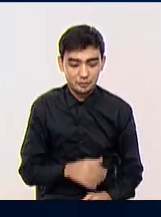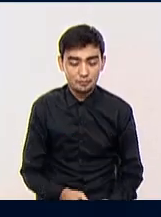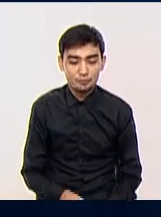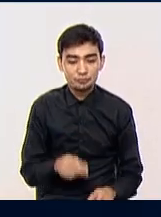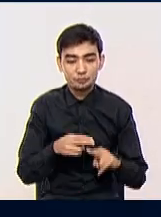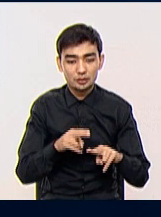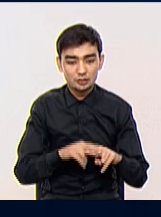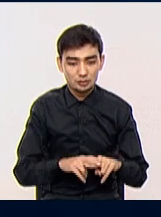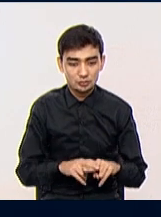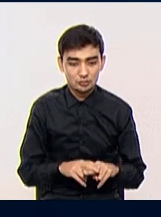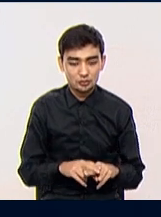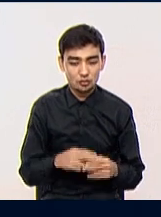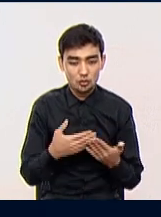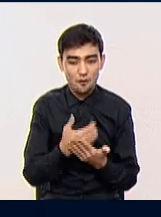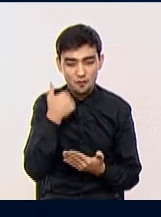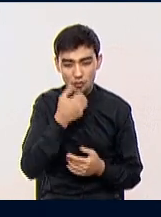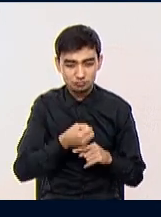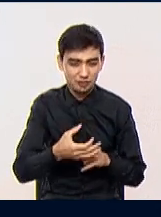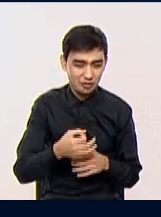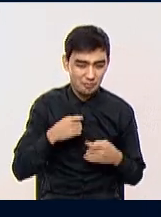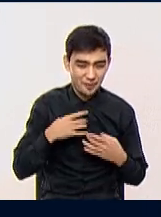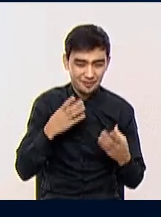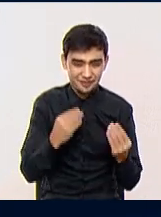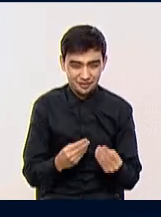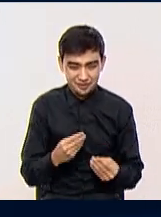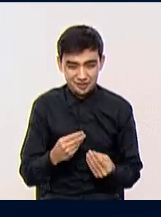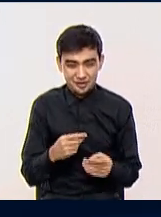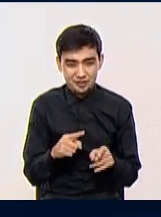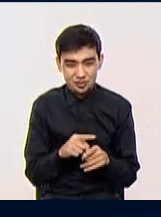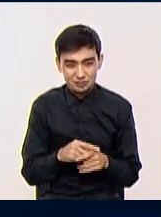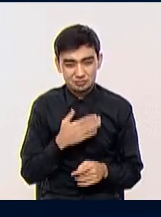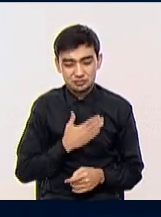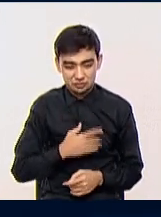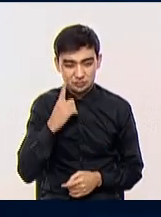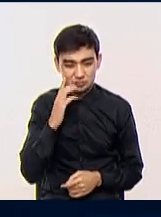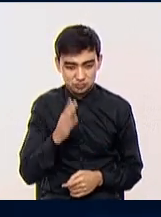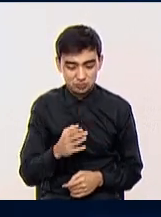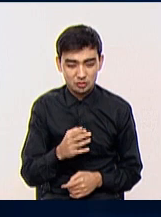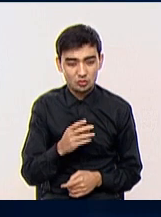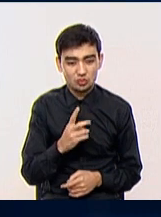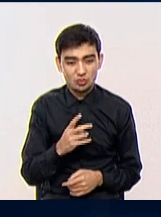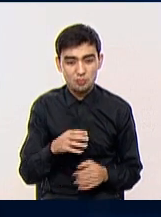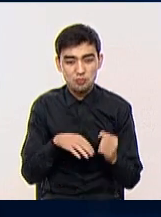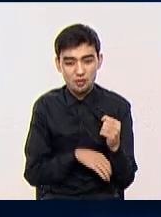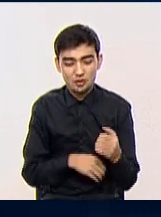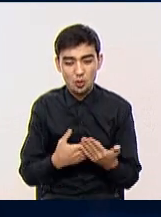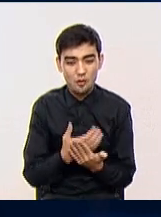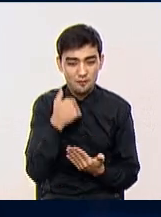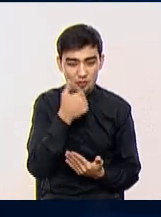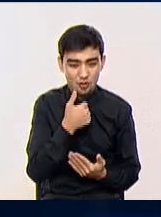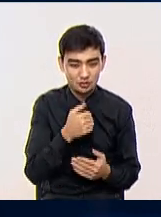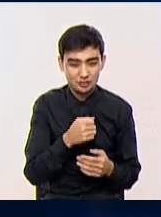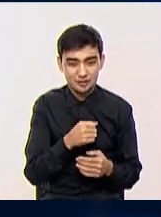Поэтому новогодние корпоративы, скорее всего, пройдут спокойно, а после новогодних